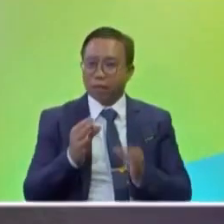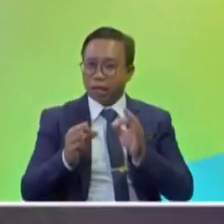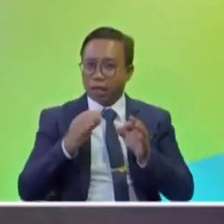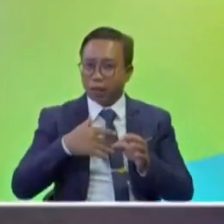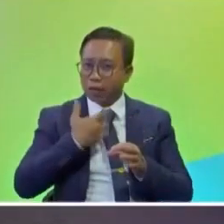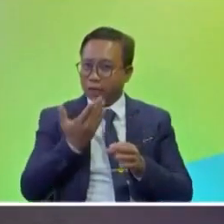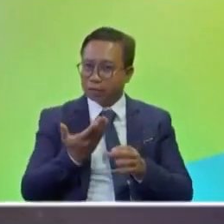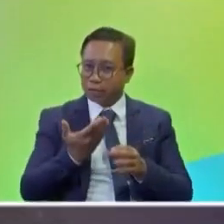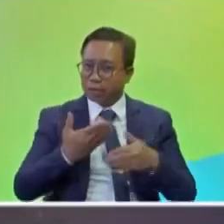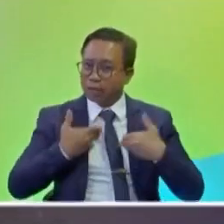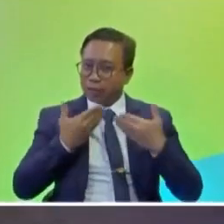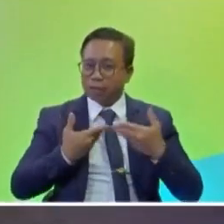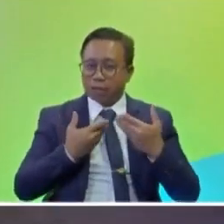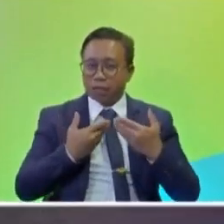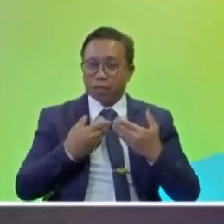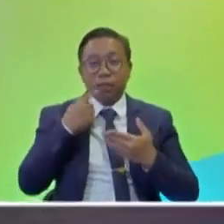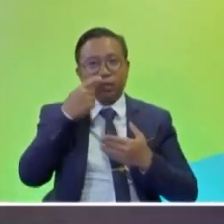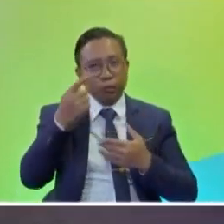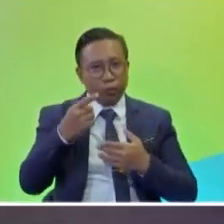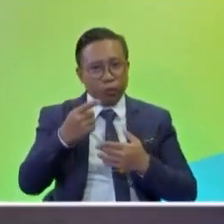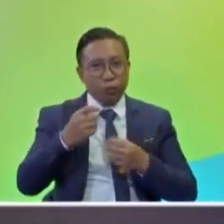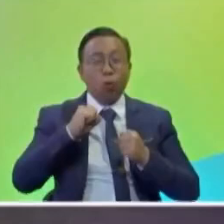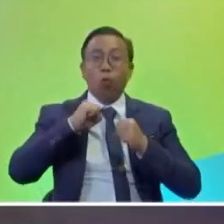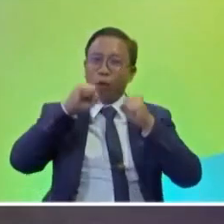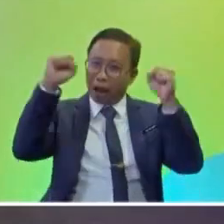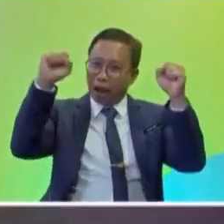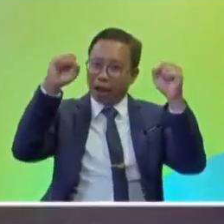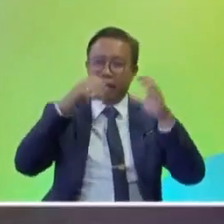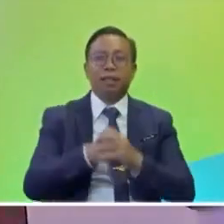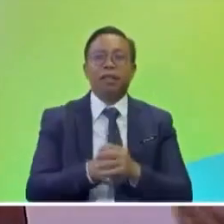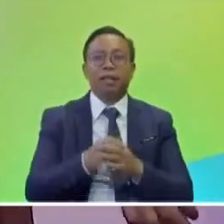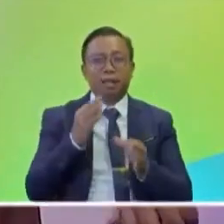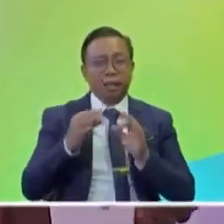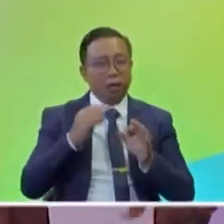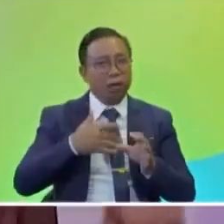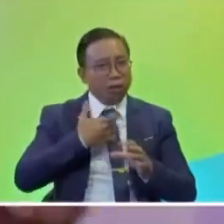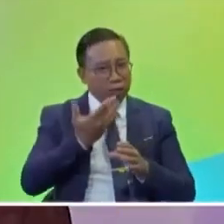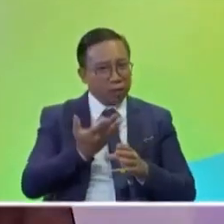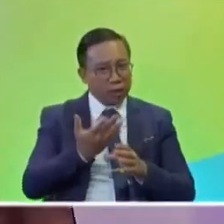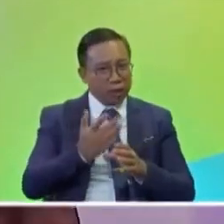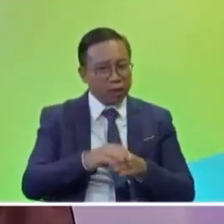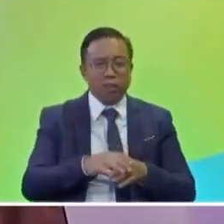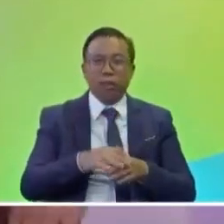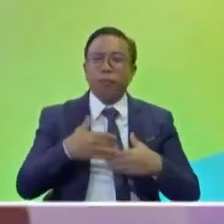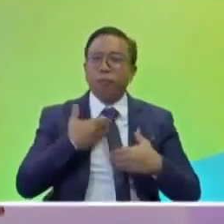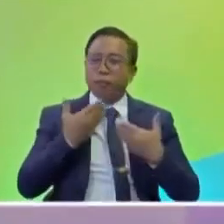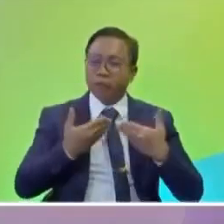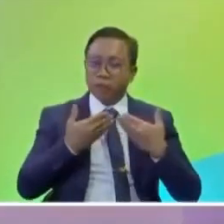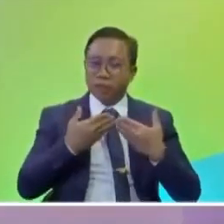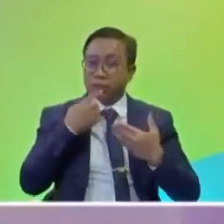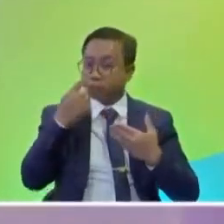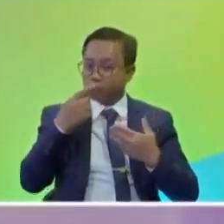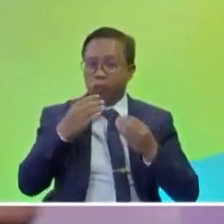rasa gembira, sebut hure. Hure. Kalau rasa gembira, sebut hure.